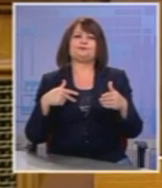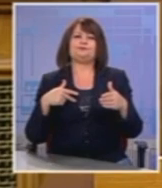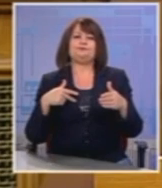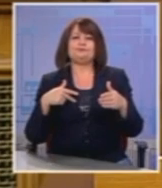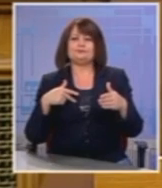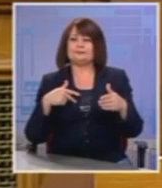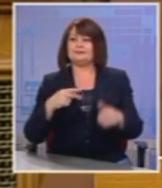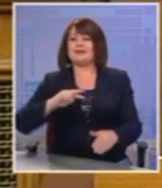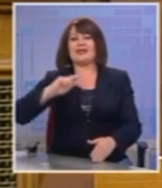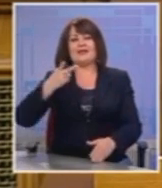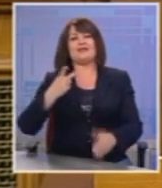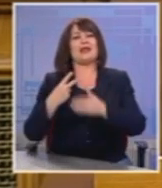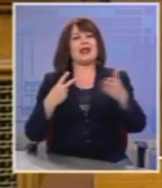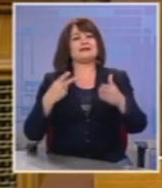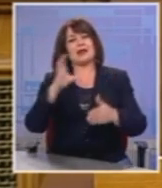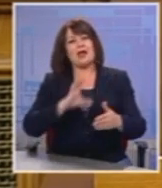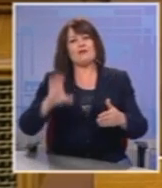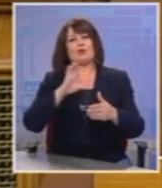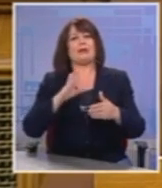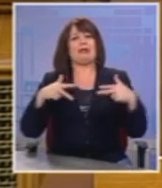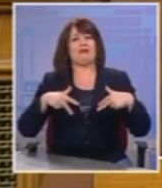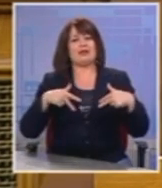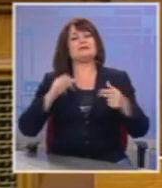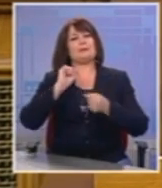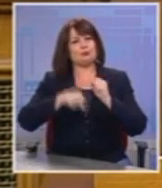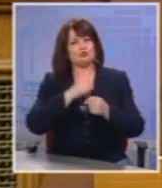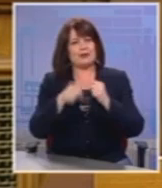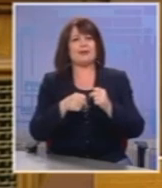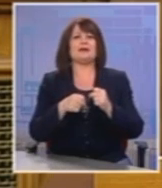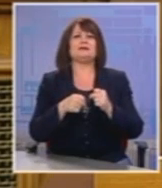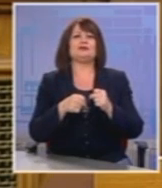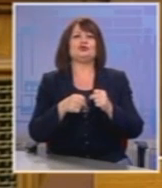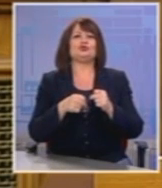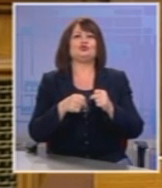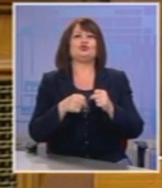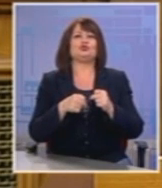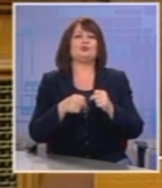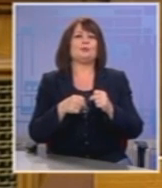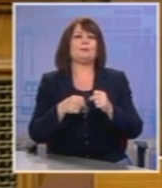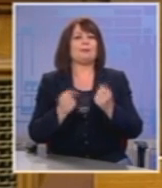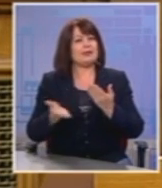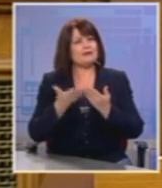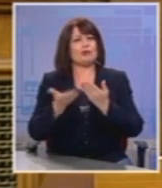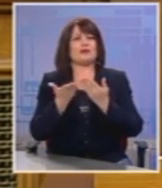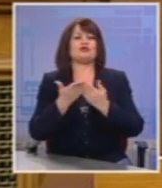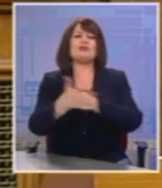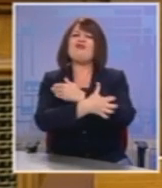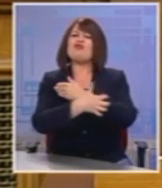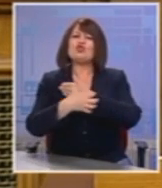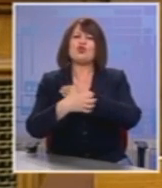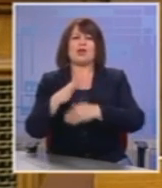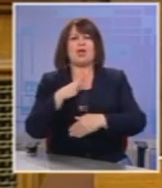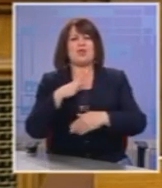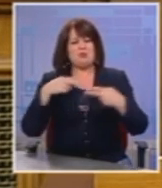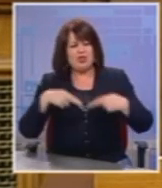είναι η δεύτερη αριστερά στην ευρώπη για να προσπαθήσουμε να βοηθήσουμε τους φτωχούς που βρίσκονται στο